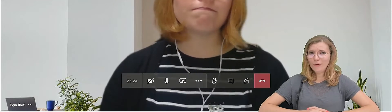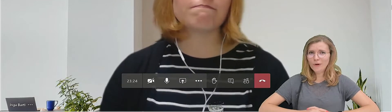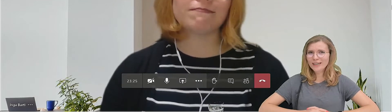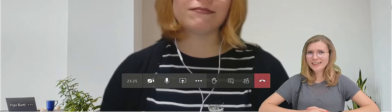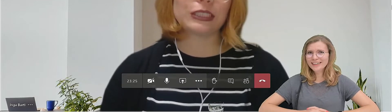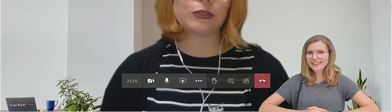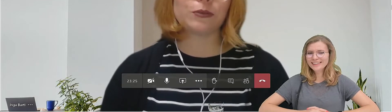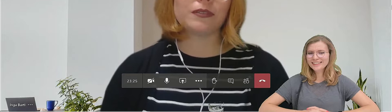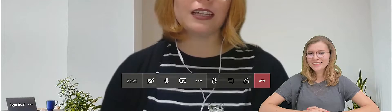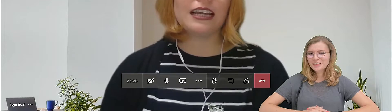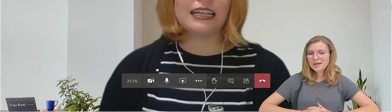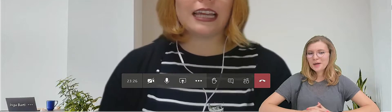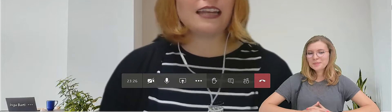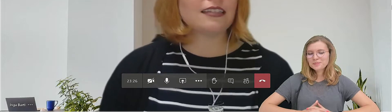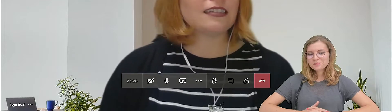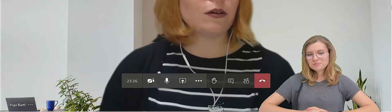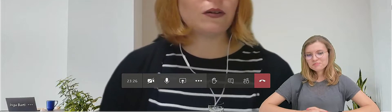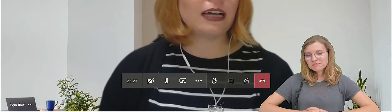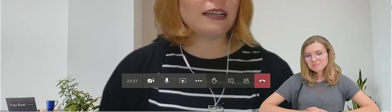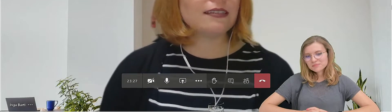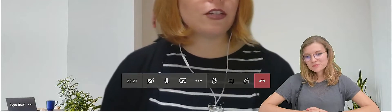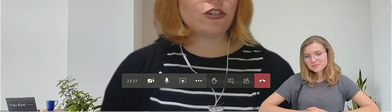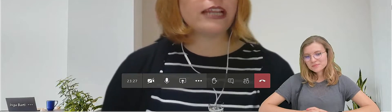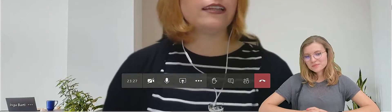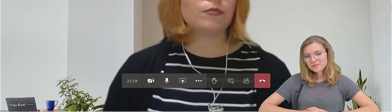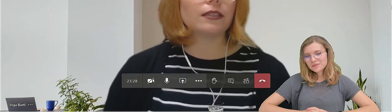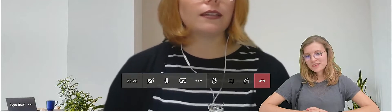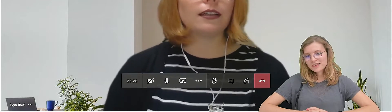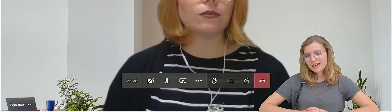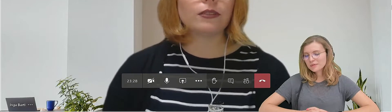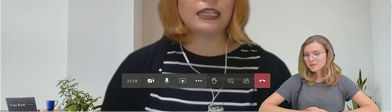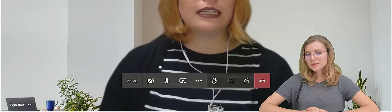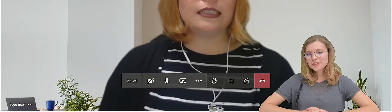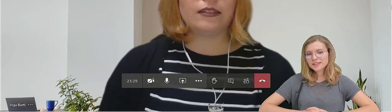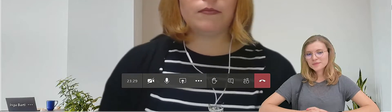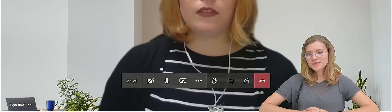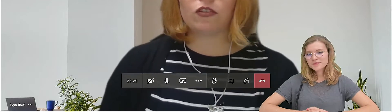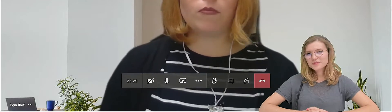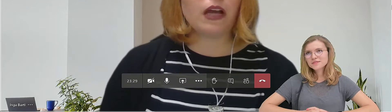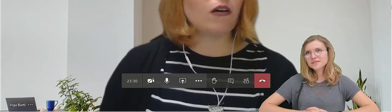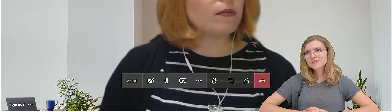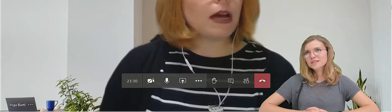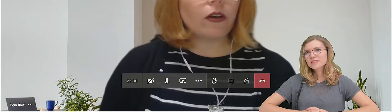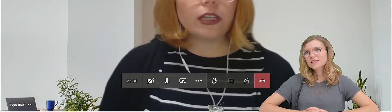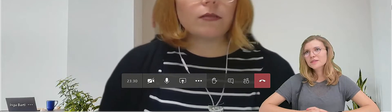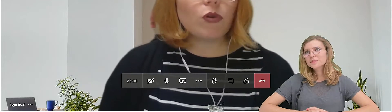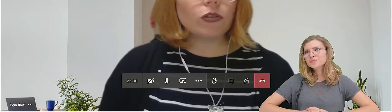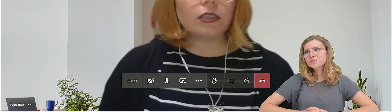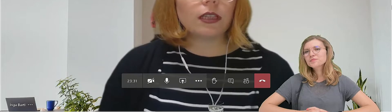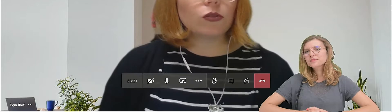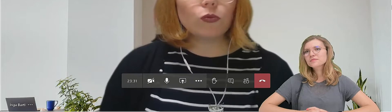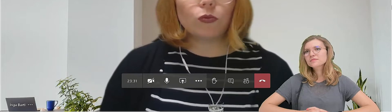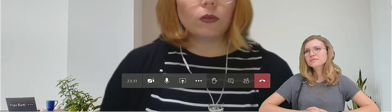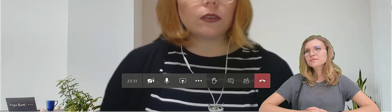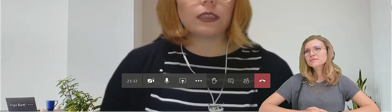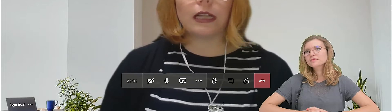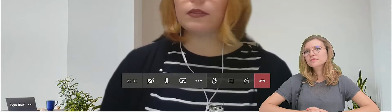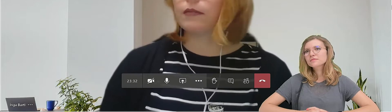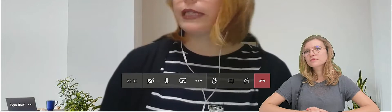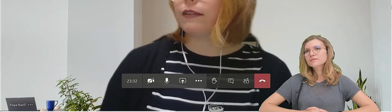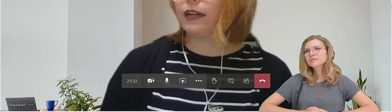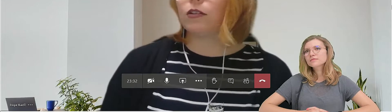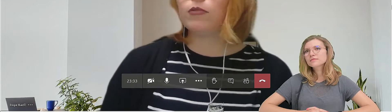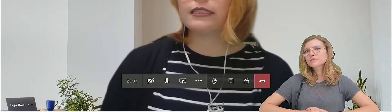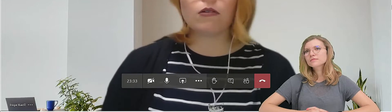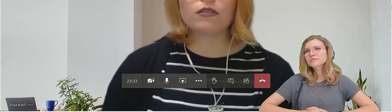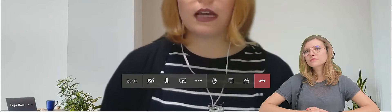wiedererkennen würden. Das stimmt. Ja, das ist auch alles sehr schnelllebig, ne? Also, absolut, ja. Es kommen ja auch immer neue Emojis dazu und ich glaube, es